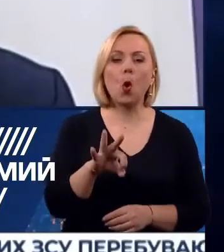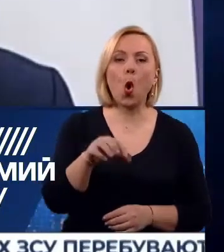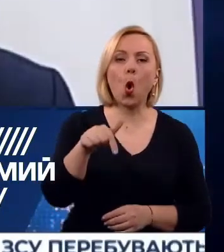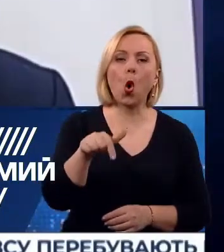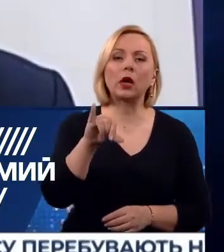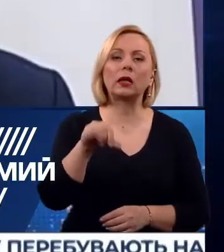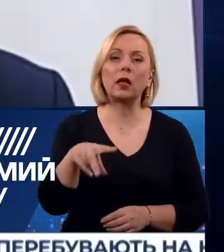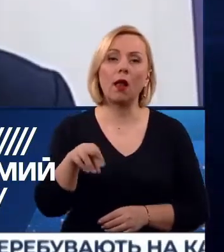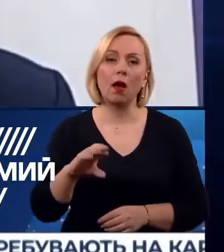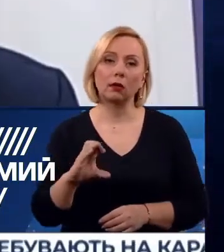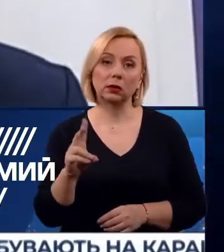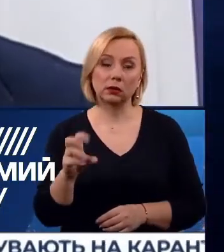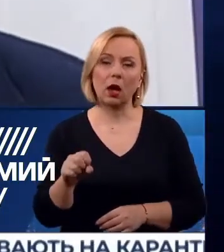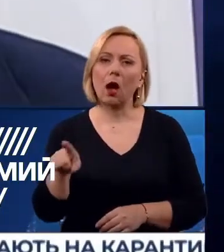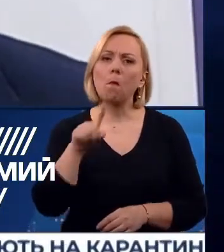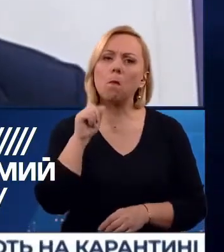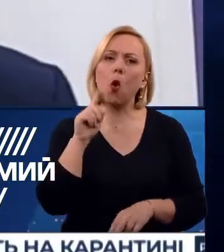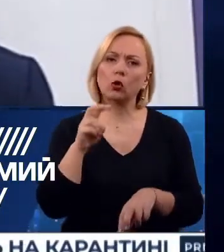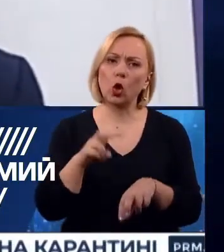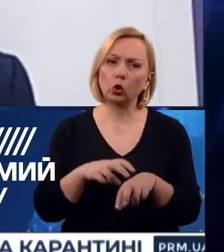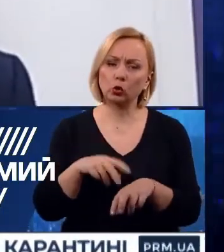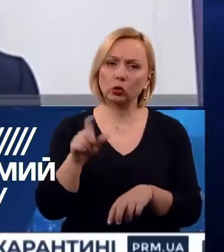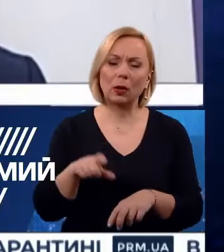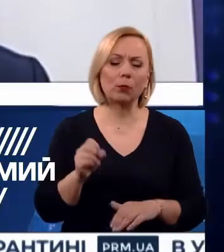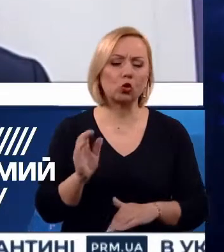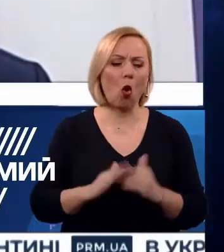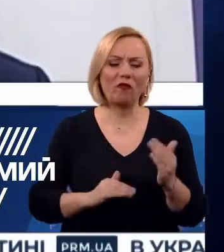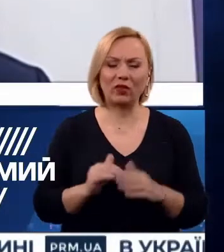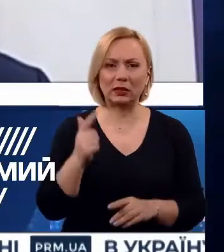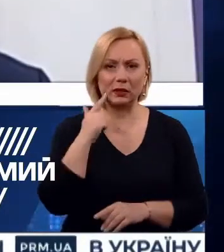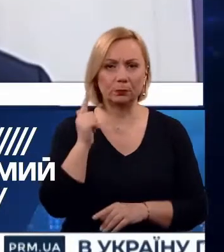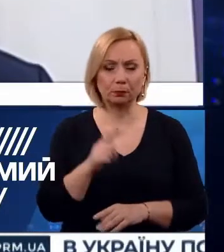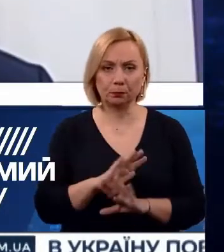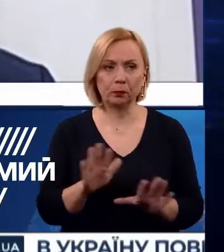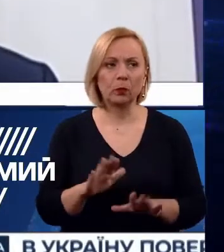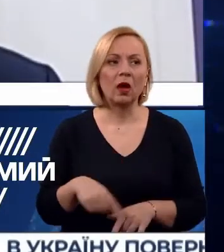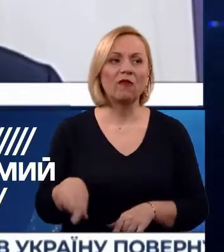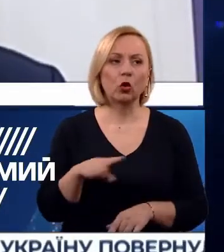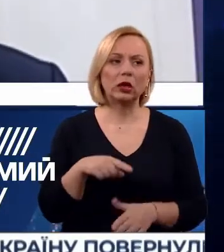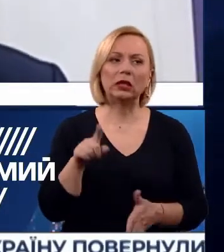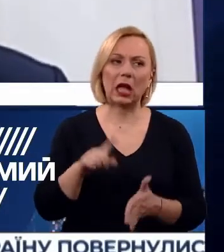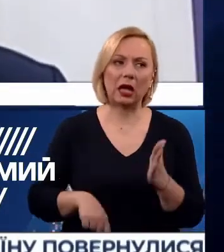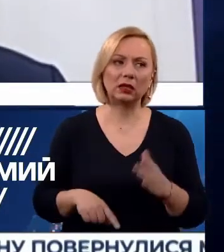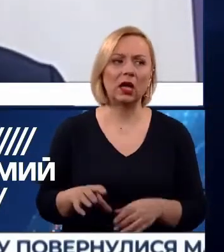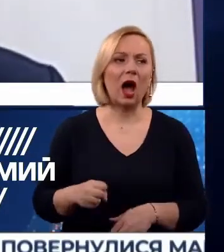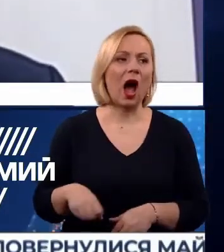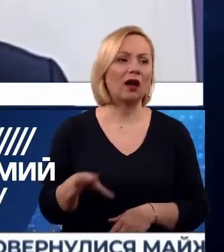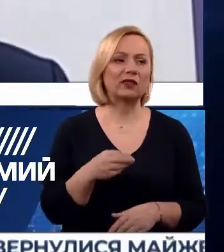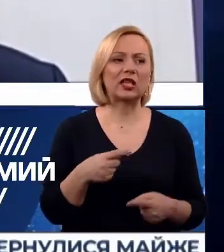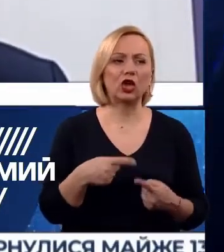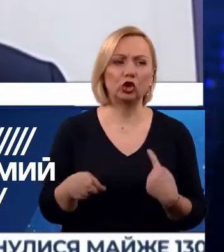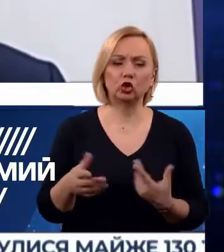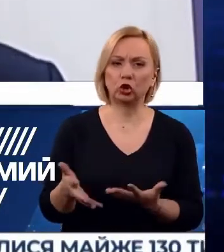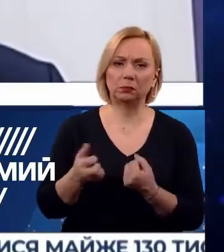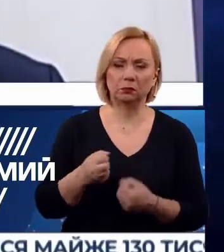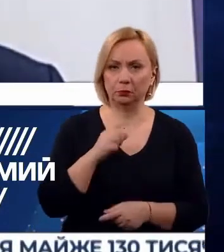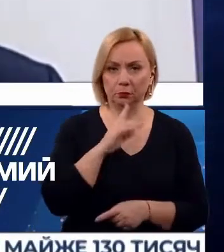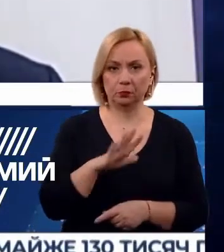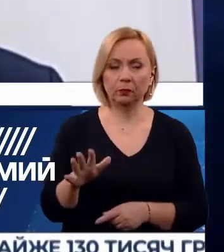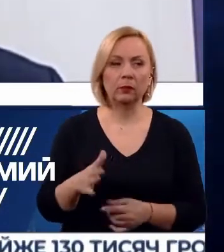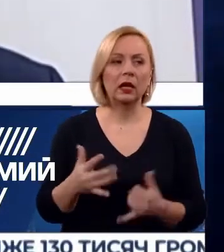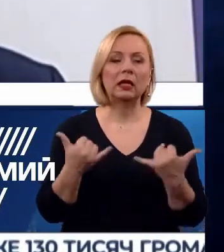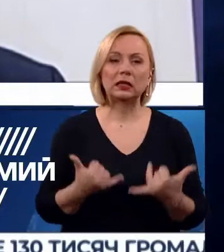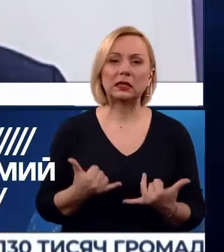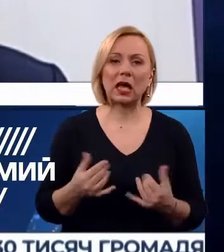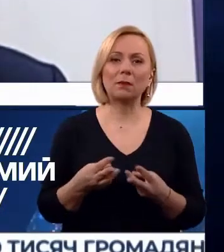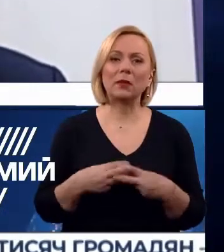лікарями, молодими, і в них немає жодного професійного бекграунду, і лише їх беремо, тому що вони надійні. Всіх інших ми не беремо. Тому, відповідно, зараз, звичайно,